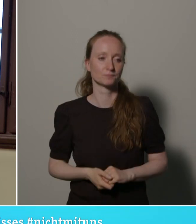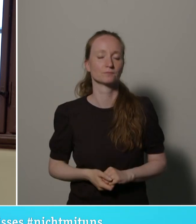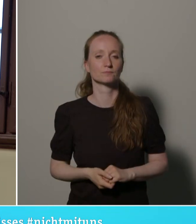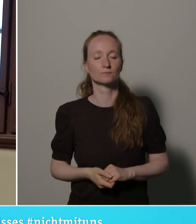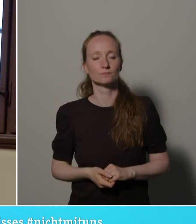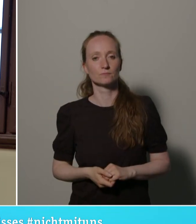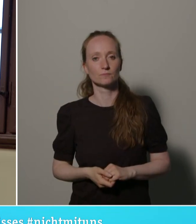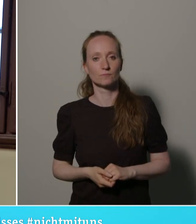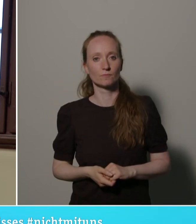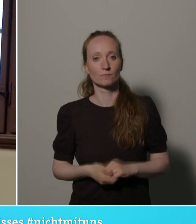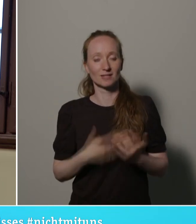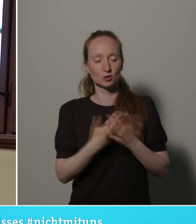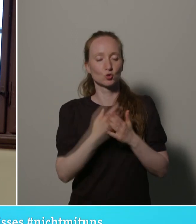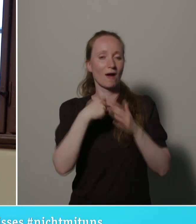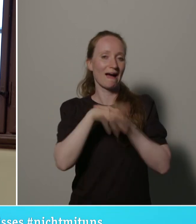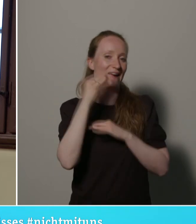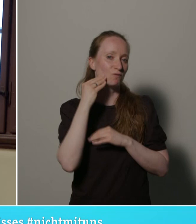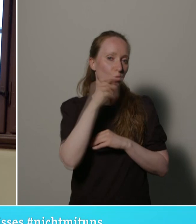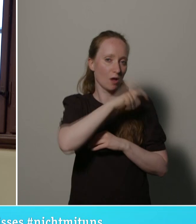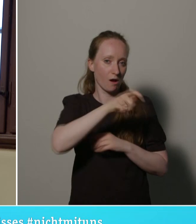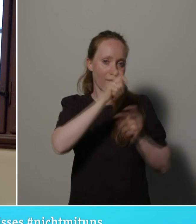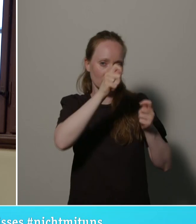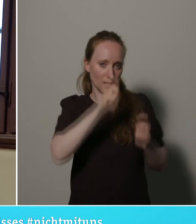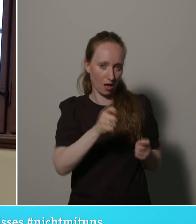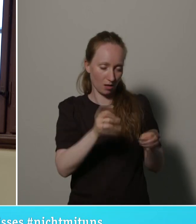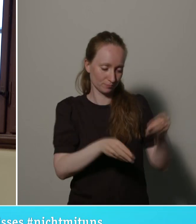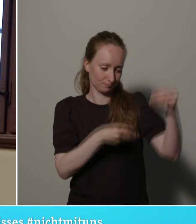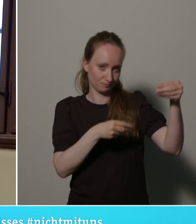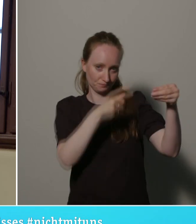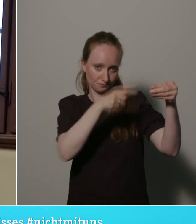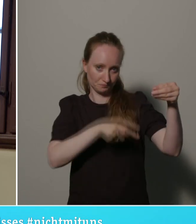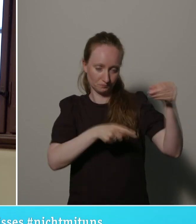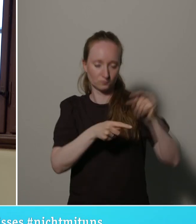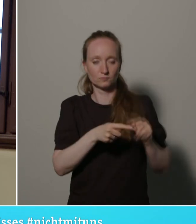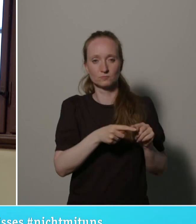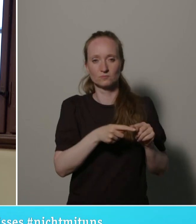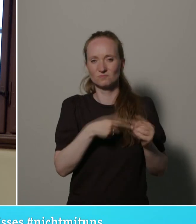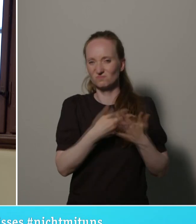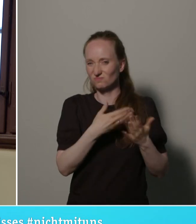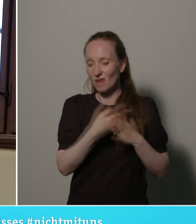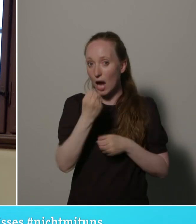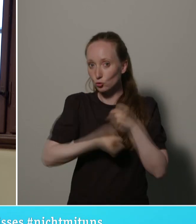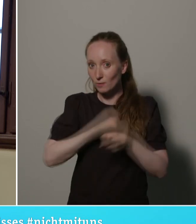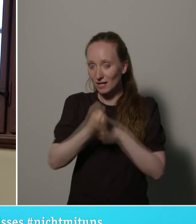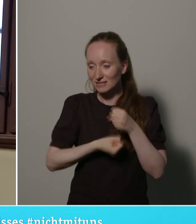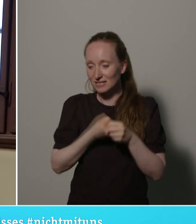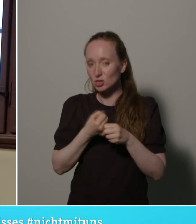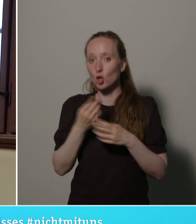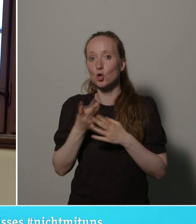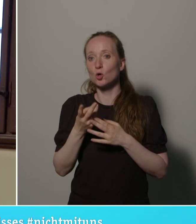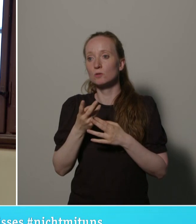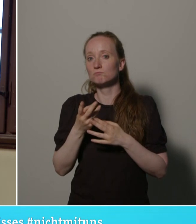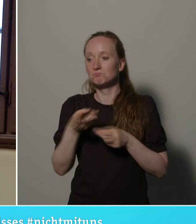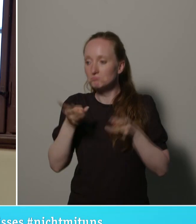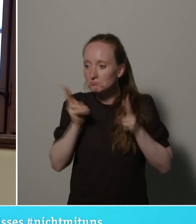Aus diesem Einwohnerantrag resultiert aber keine Notwendigkeit oder Verpflichtung